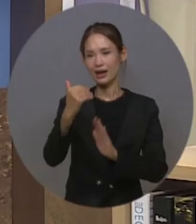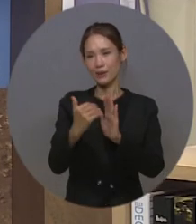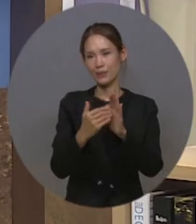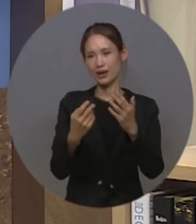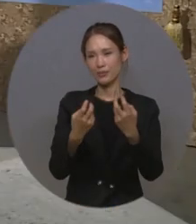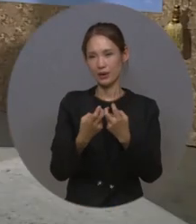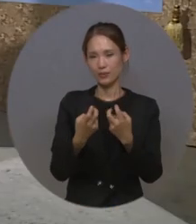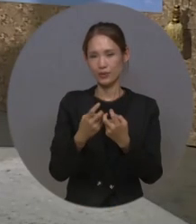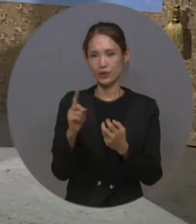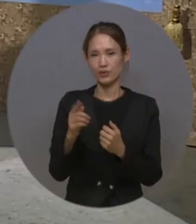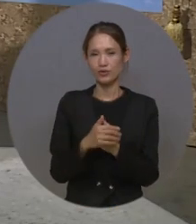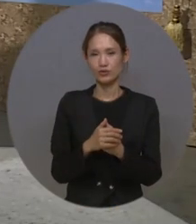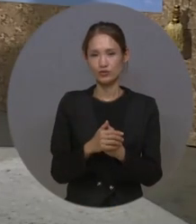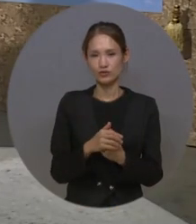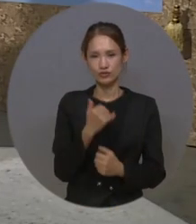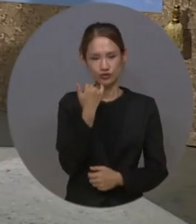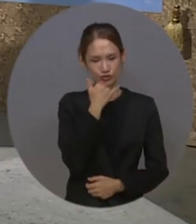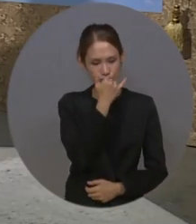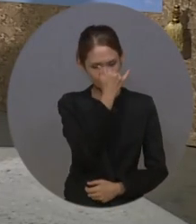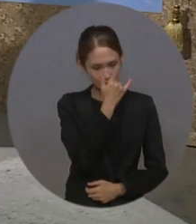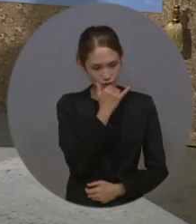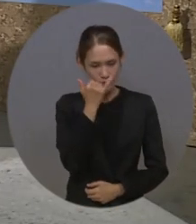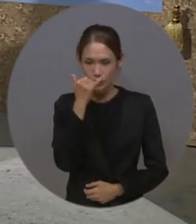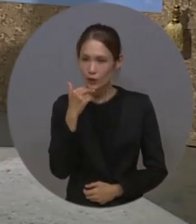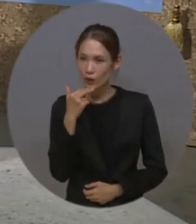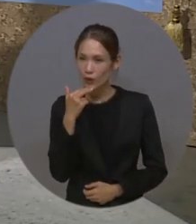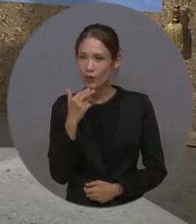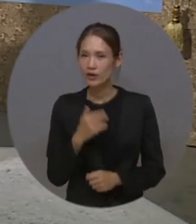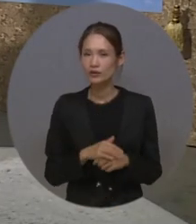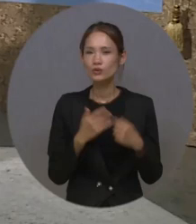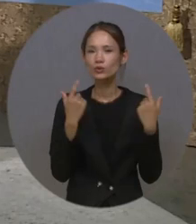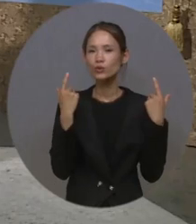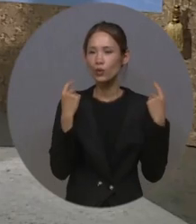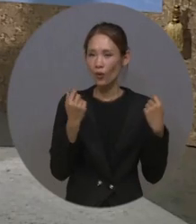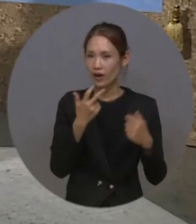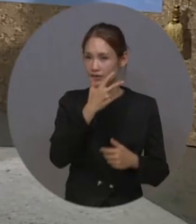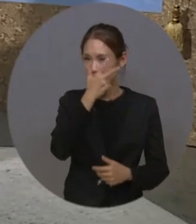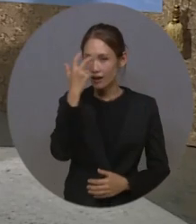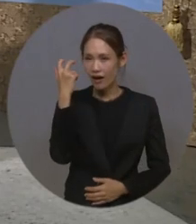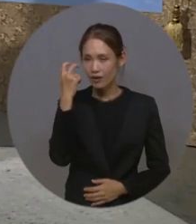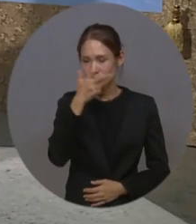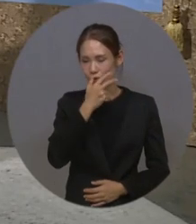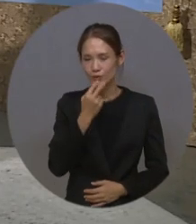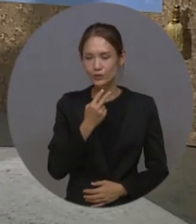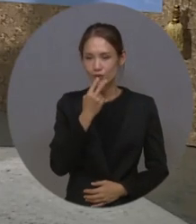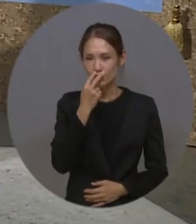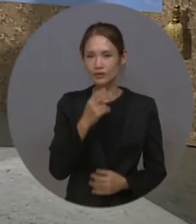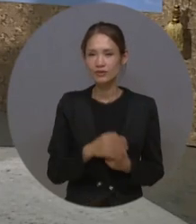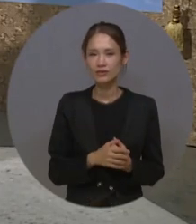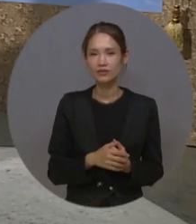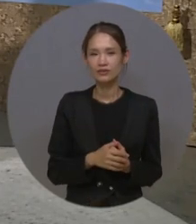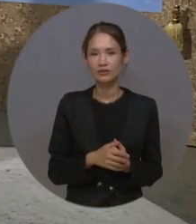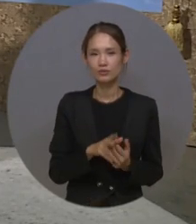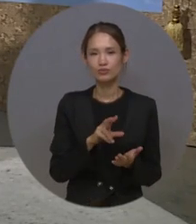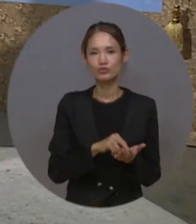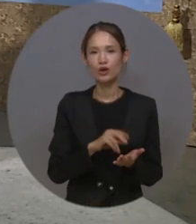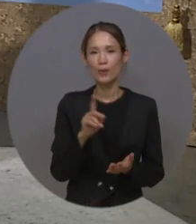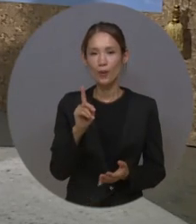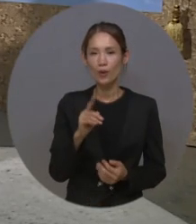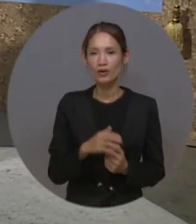있을까요? 누구는 코를 골고 누구는 또 안 골잖아요. 똑같이 자고 똑같이 숨을 쉬는데 문제를 봤더니